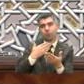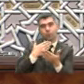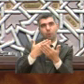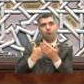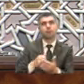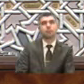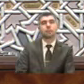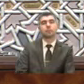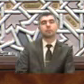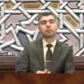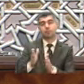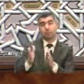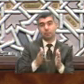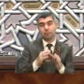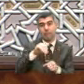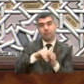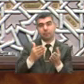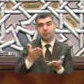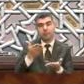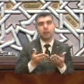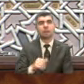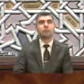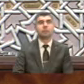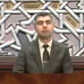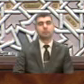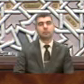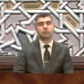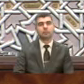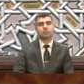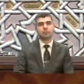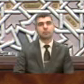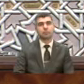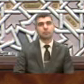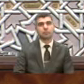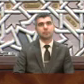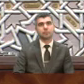الوقت. كلمه للفريق الاستقلالي تفضلي السيده النائبه. لا.